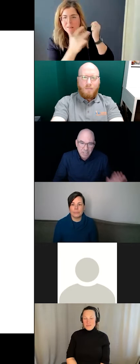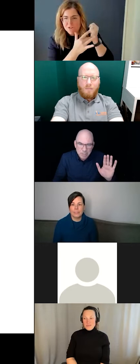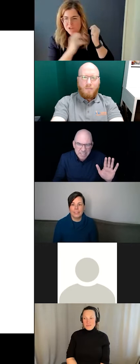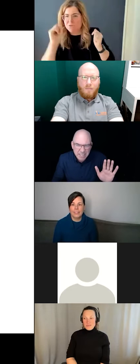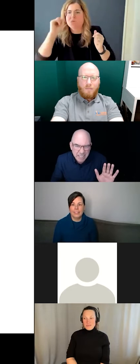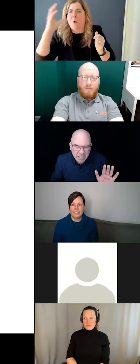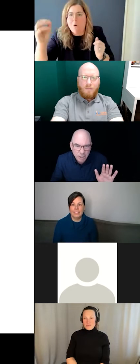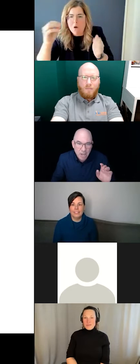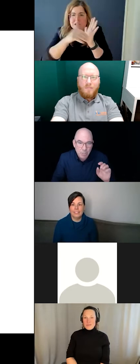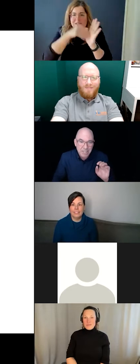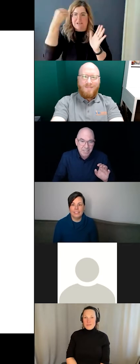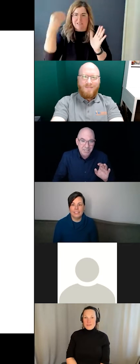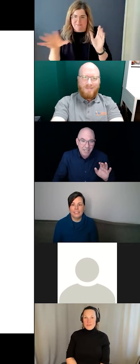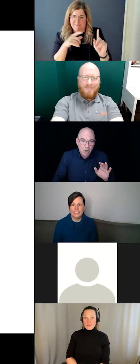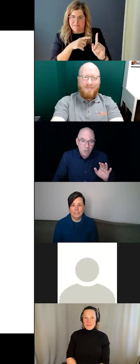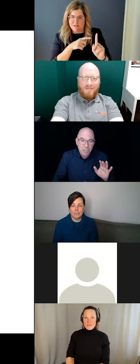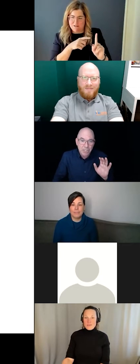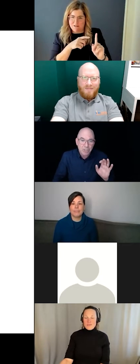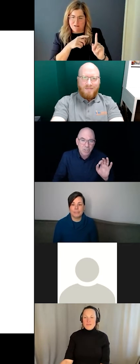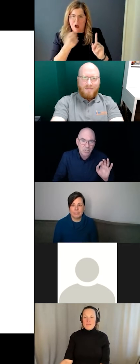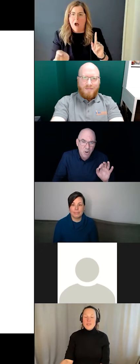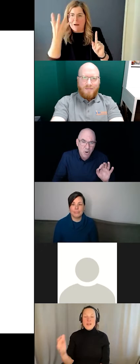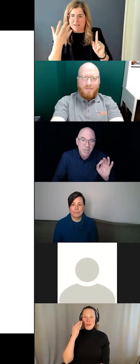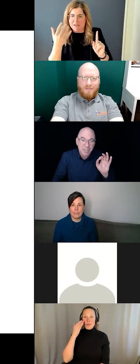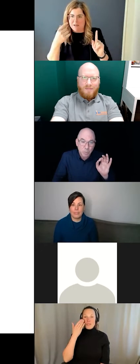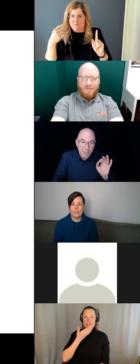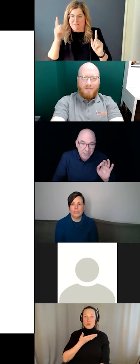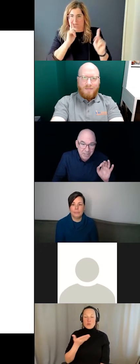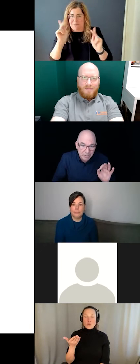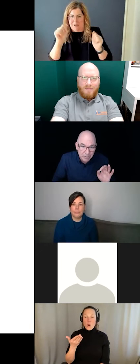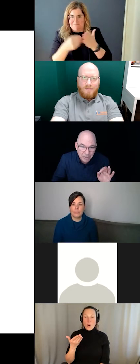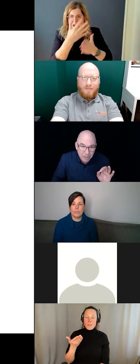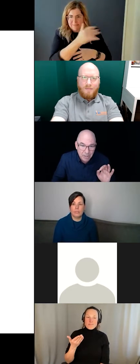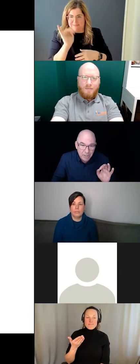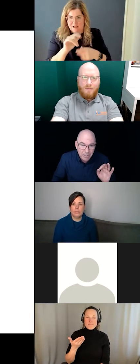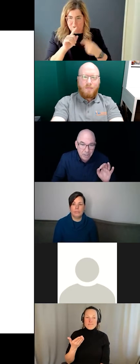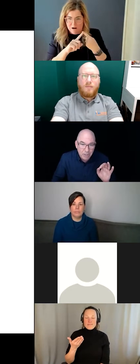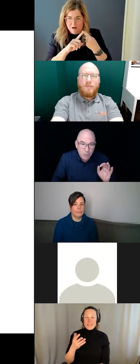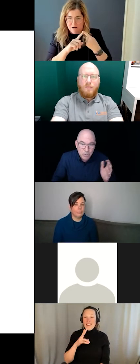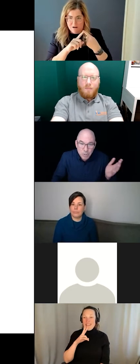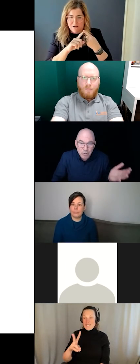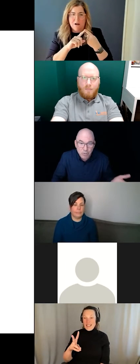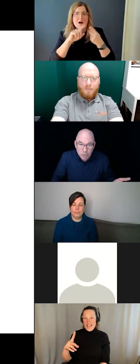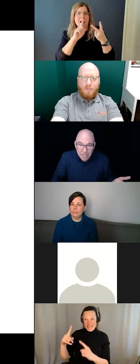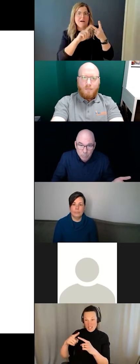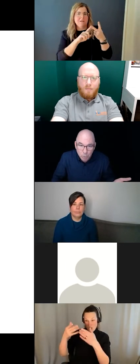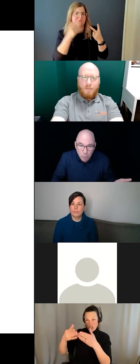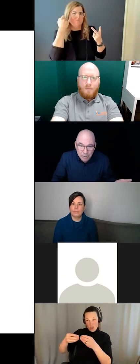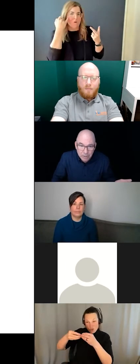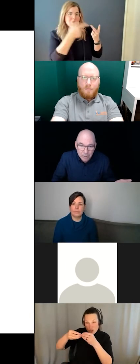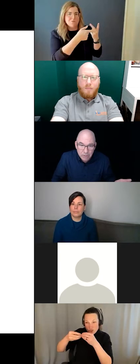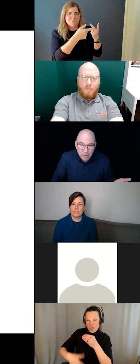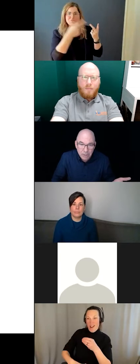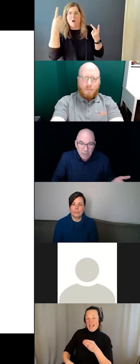Cynthia ou Léa, c'est Cynthia qui parle. Donc, je sais que c'est possiblement idiot, mais c'est